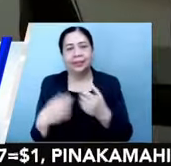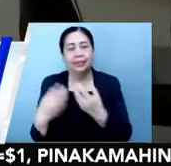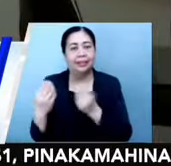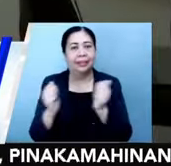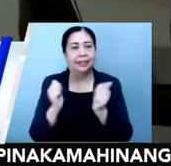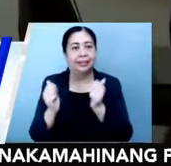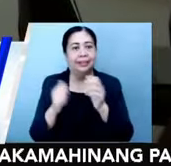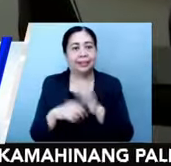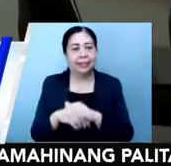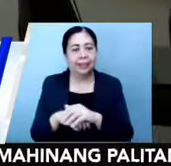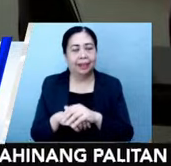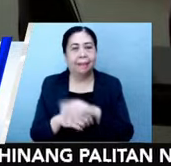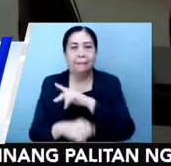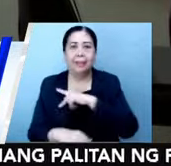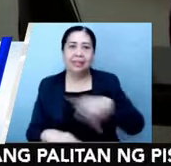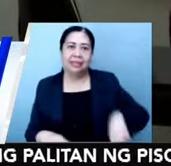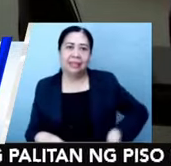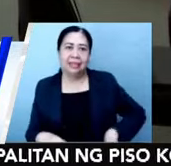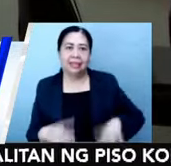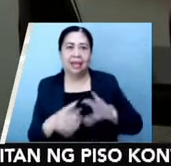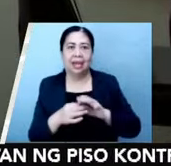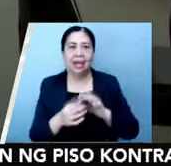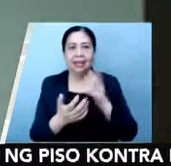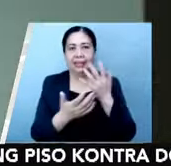Prinsesa ng City Jail.